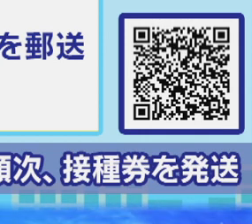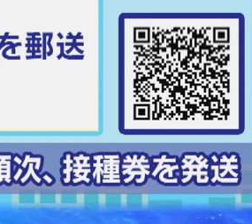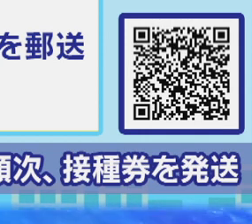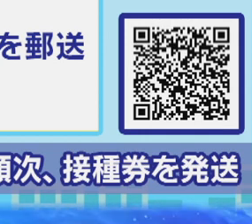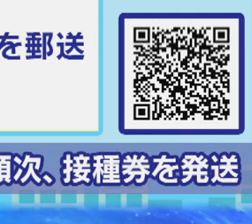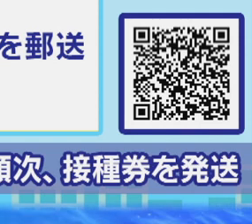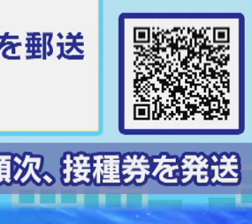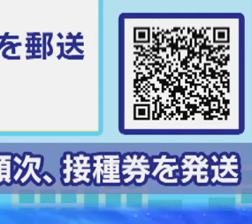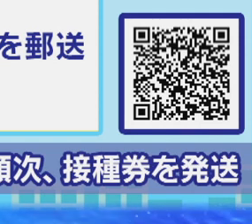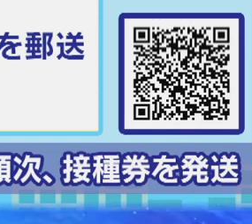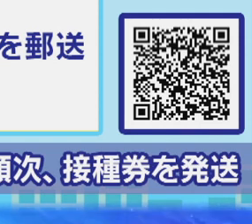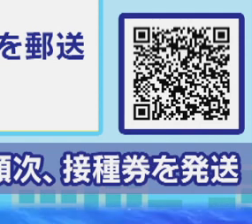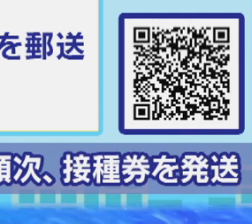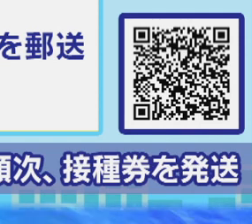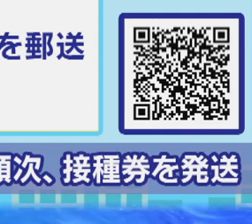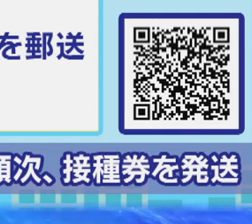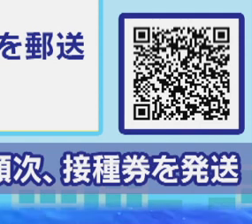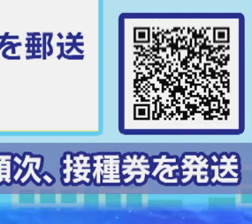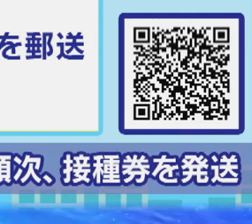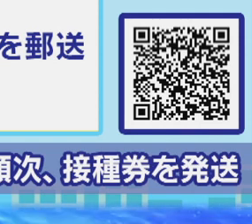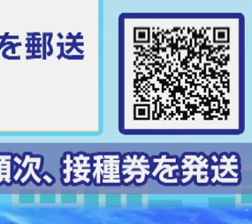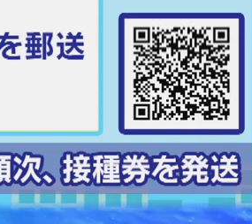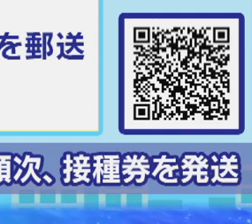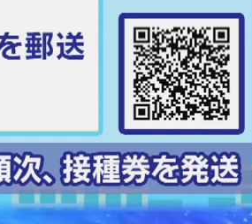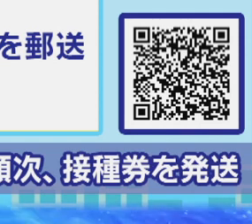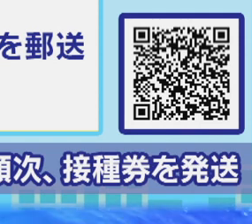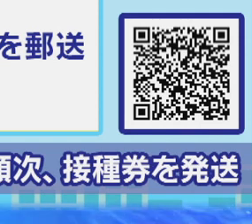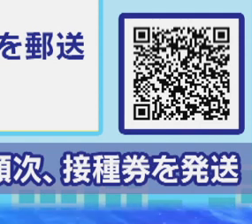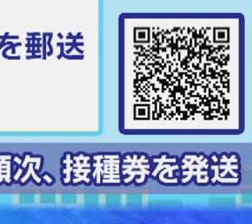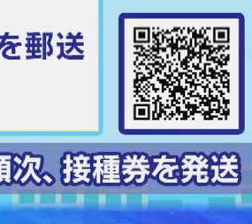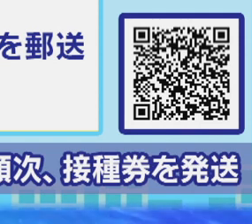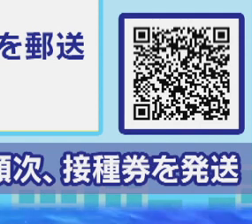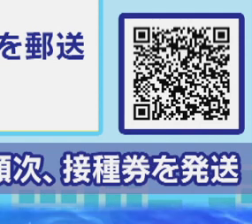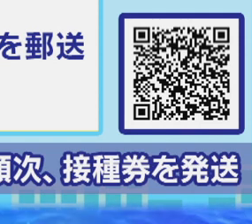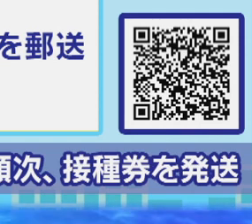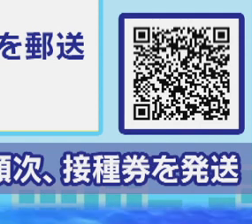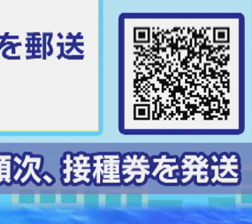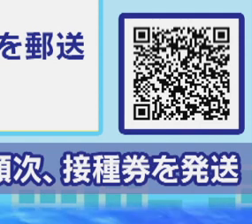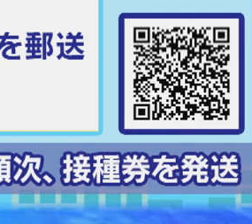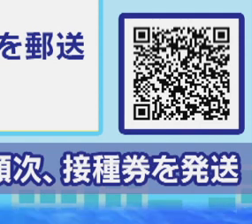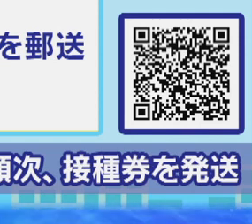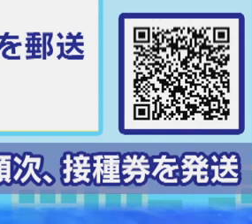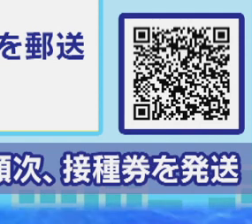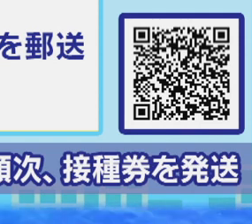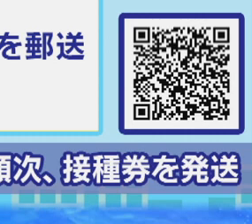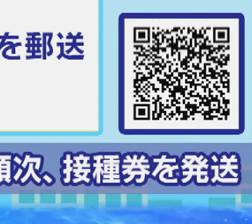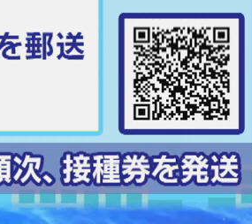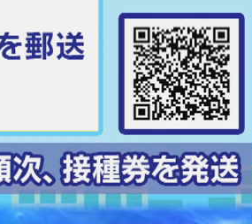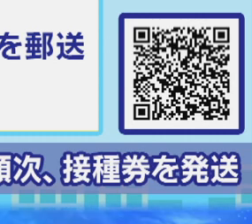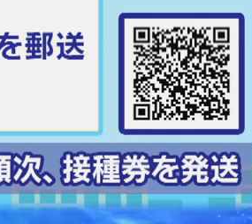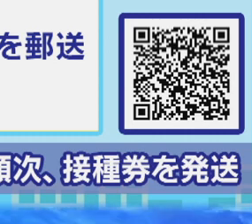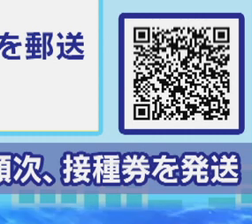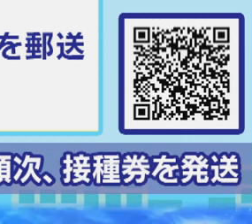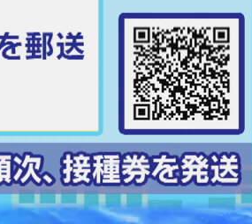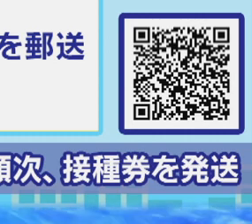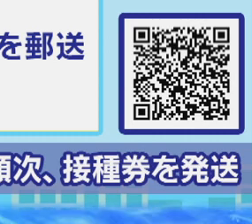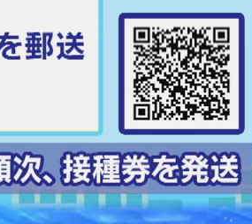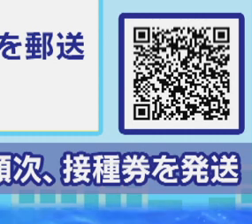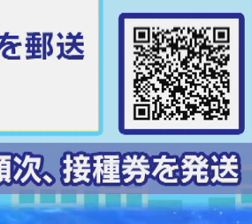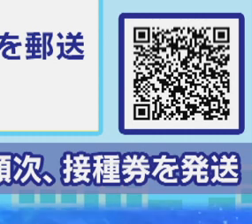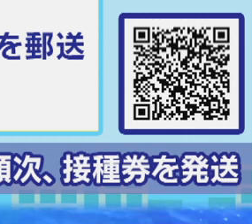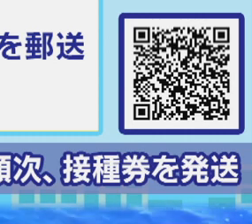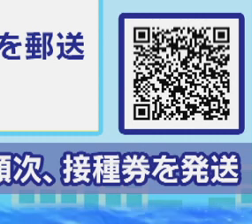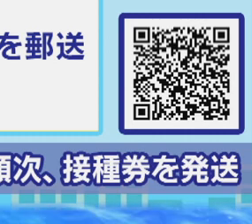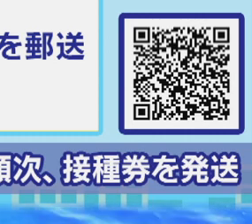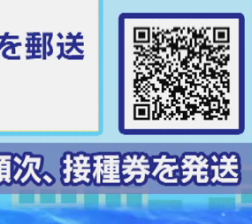は、市ホームページの電子申し込みシステムか郵送での申し込みが必要です。各出